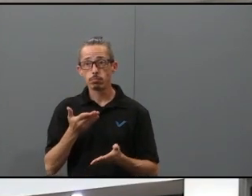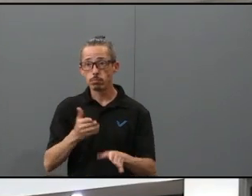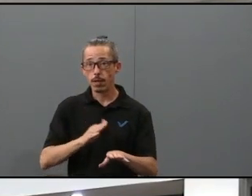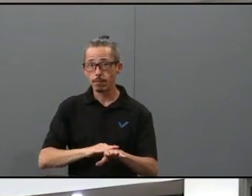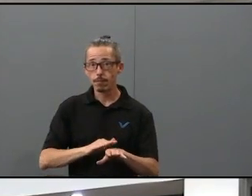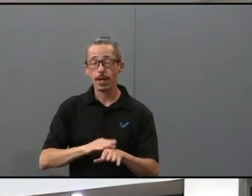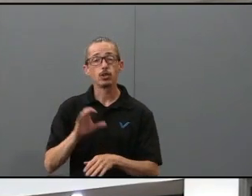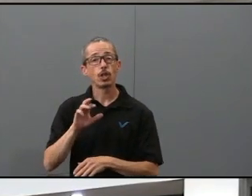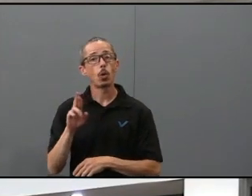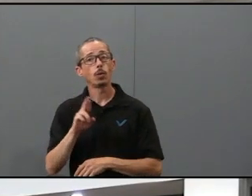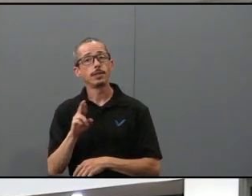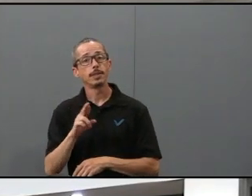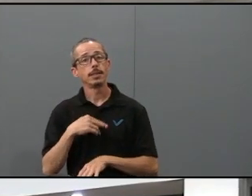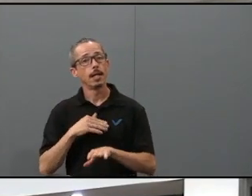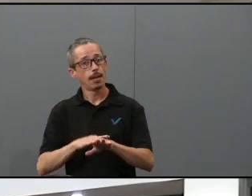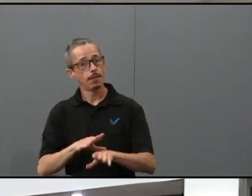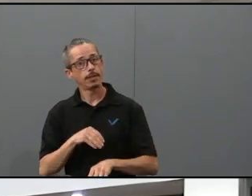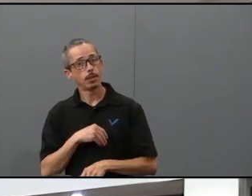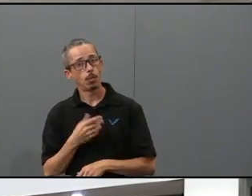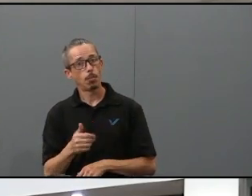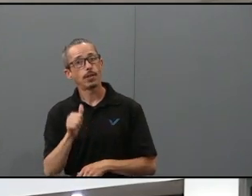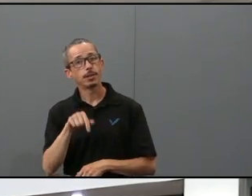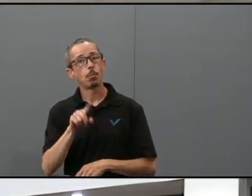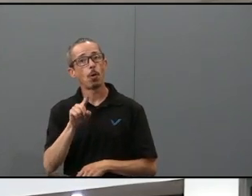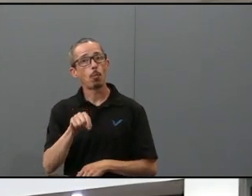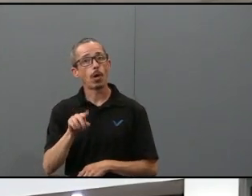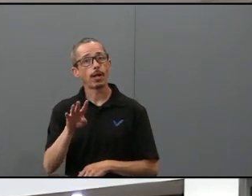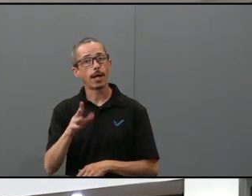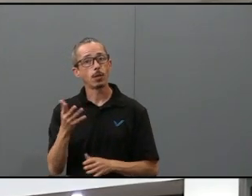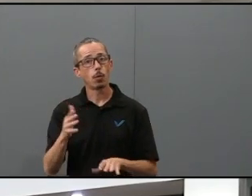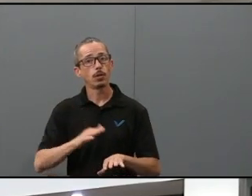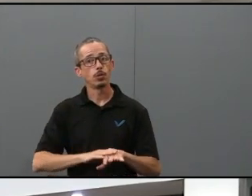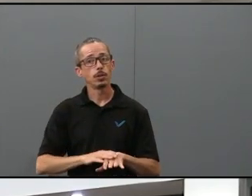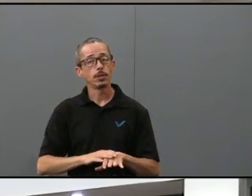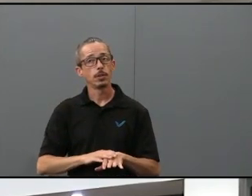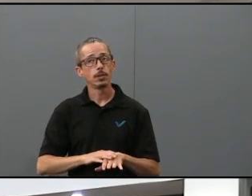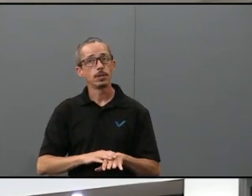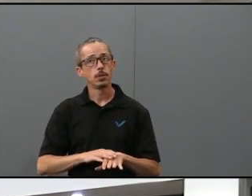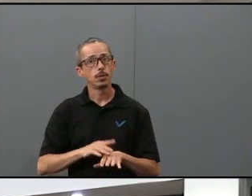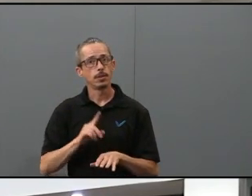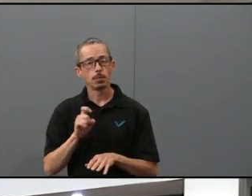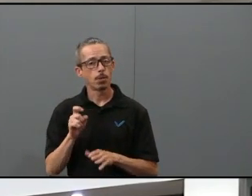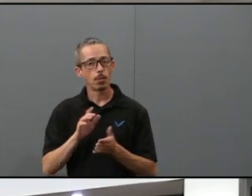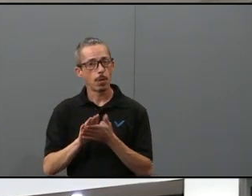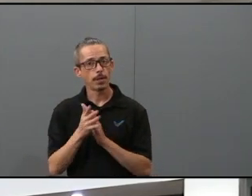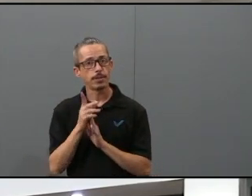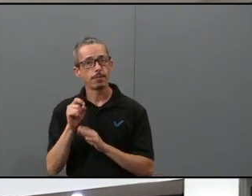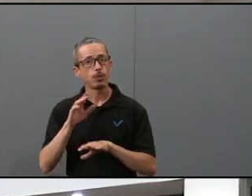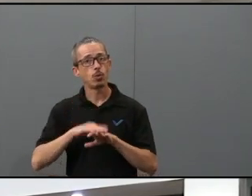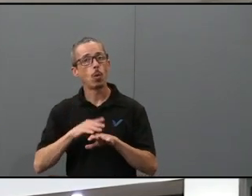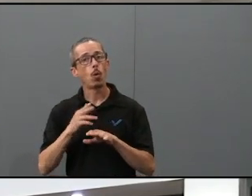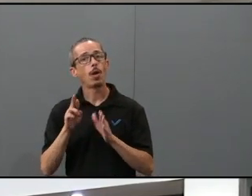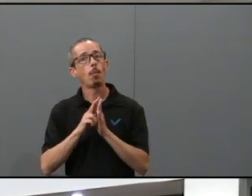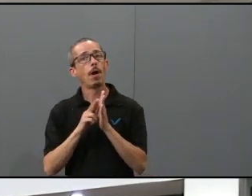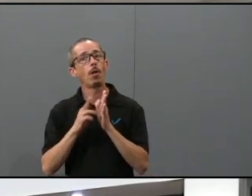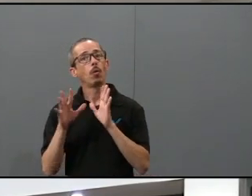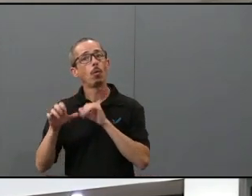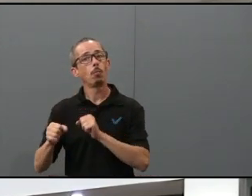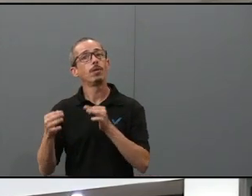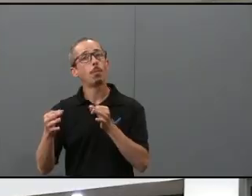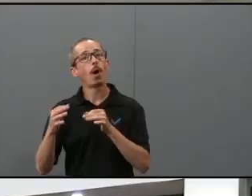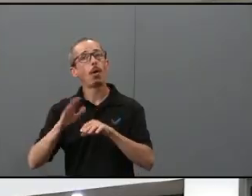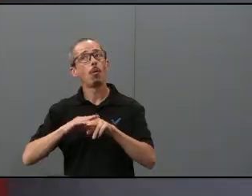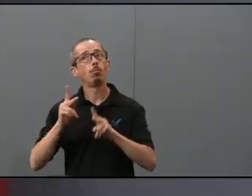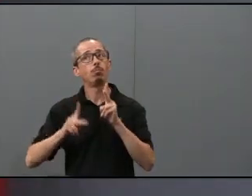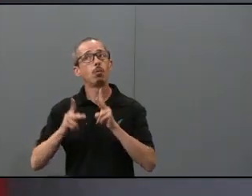Chantel routier j'en donne l'avis merci 10.1.4 625 mes excuses règlement relatif à l'occupation temporaire du domaine